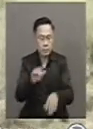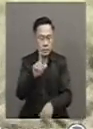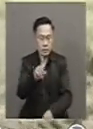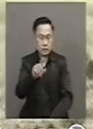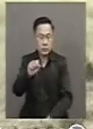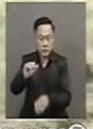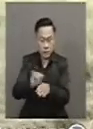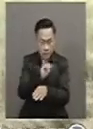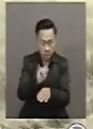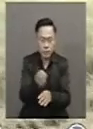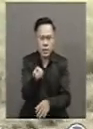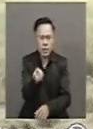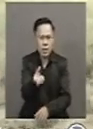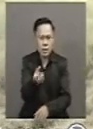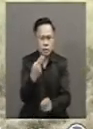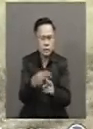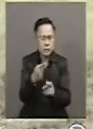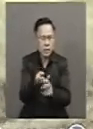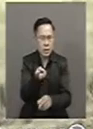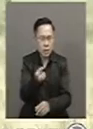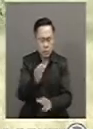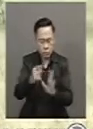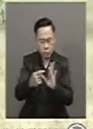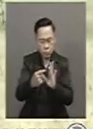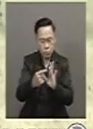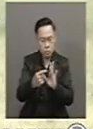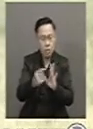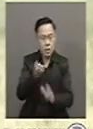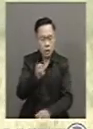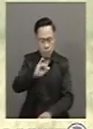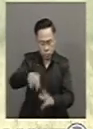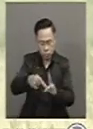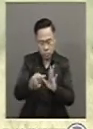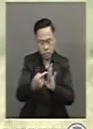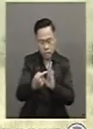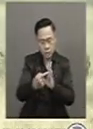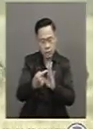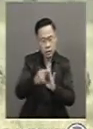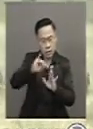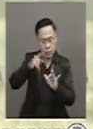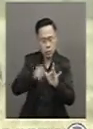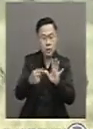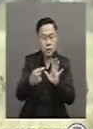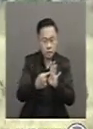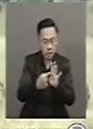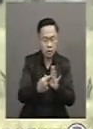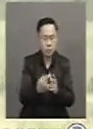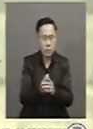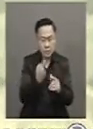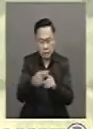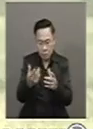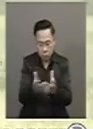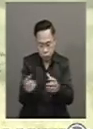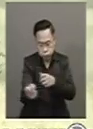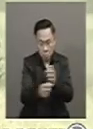ใหญ่เป็นข้าวเจ้าพันธุ์ไชนาท1และข้าวหอมปทุมธานีแต่ปรากฏว่าผลผลิตที่ได้ออกมาเยอะราคากับสว